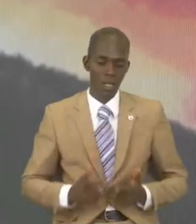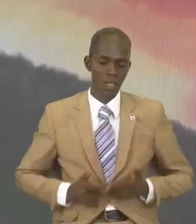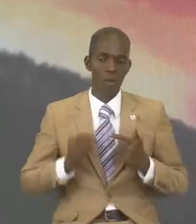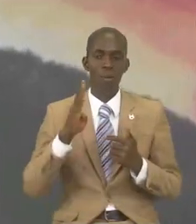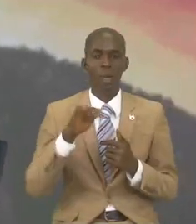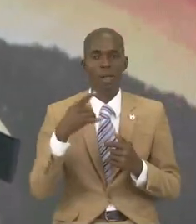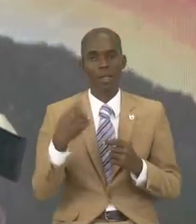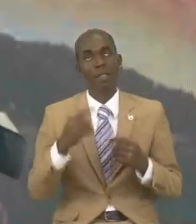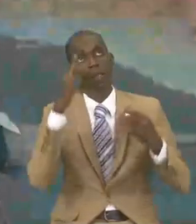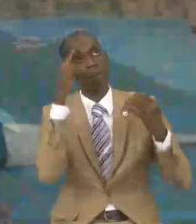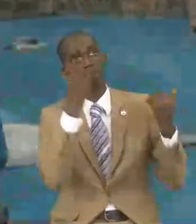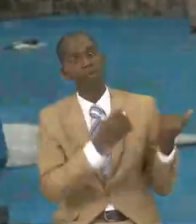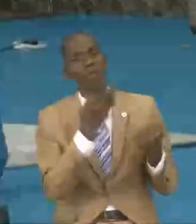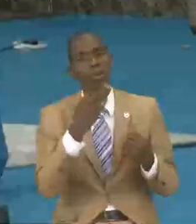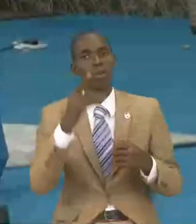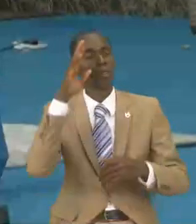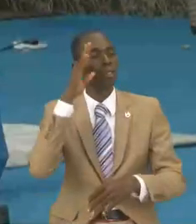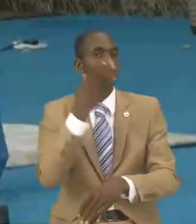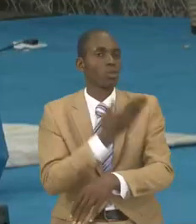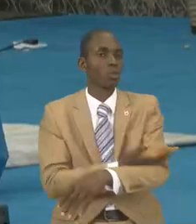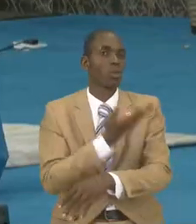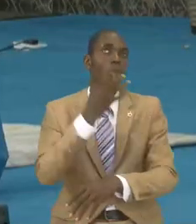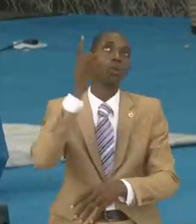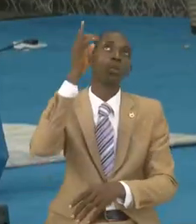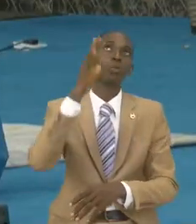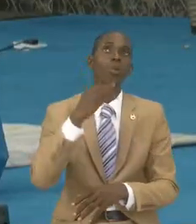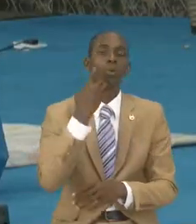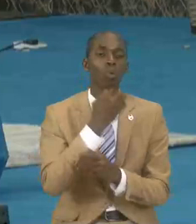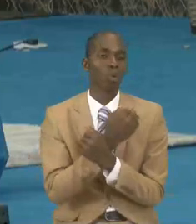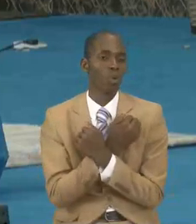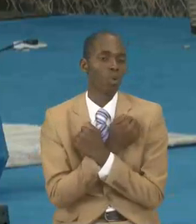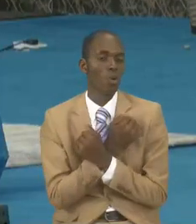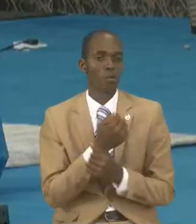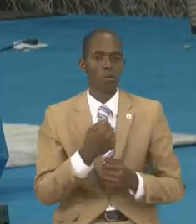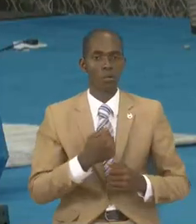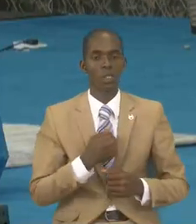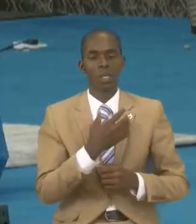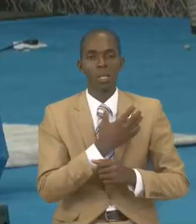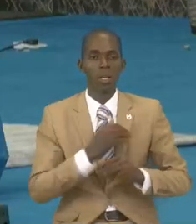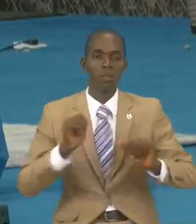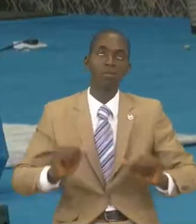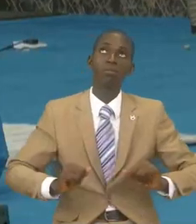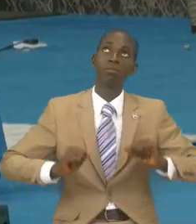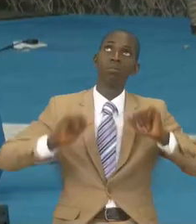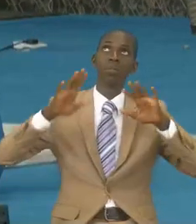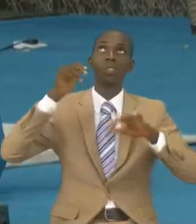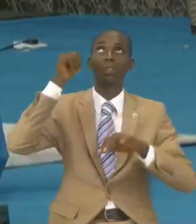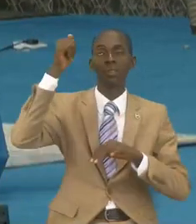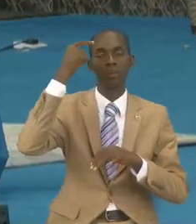je vis dans la foi au Fils de Dieu qui m'a aimé et qui s'est livré lui-même pour